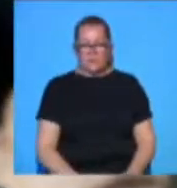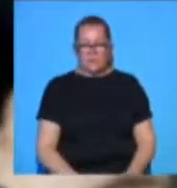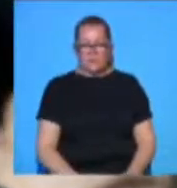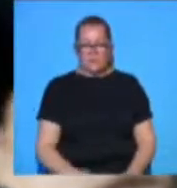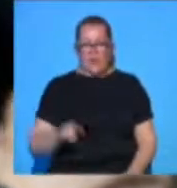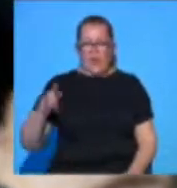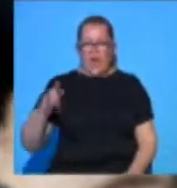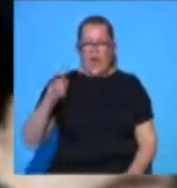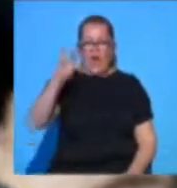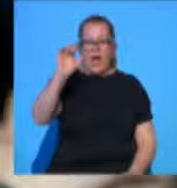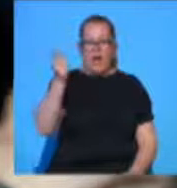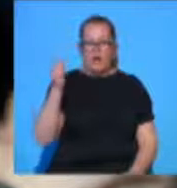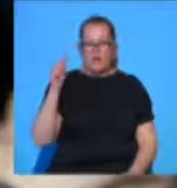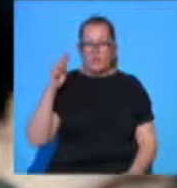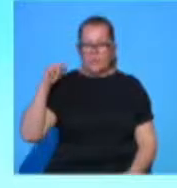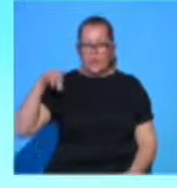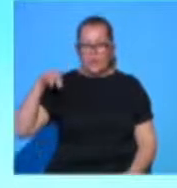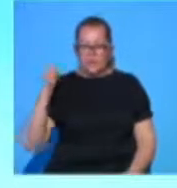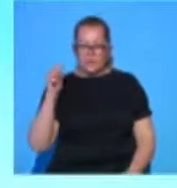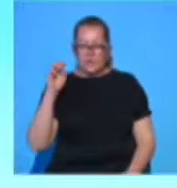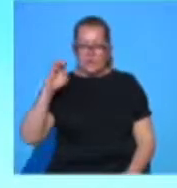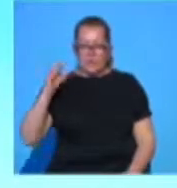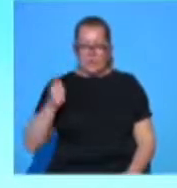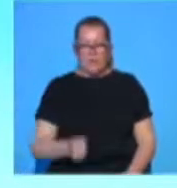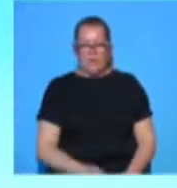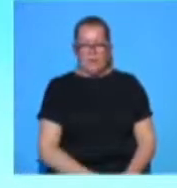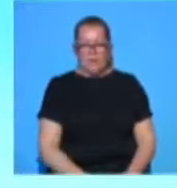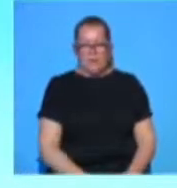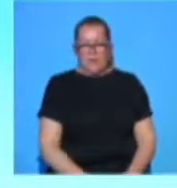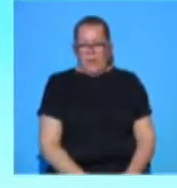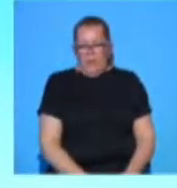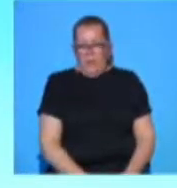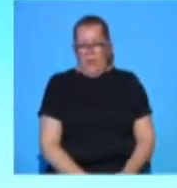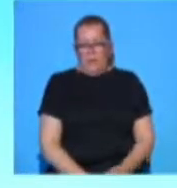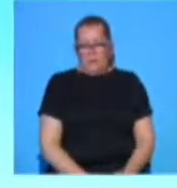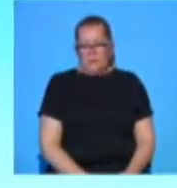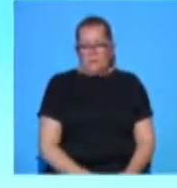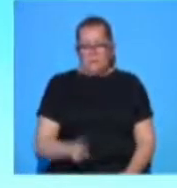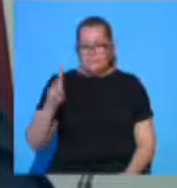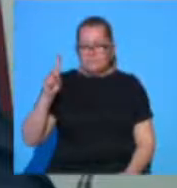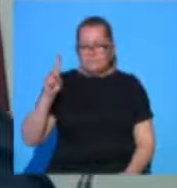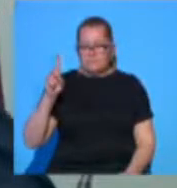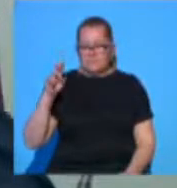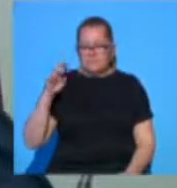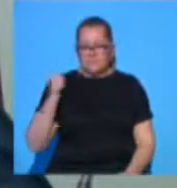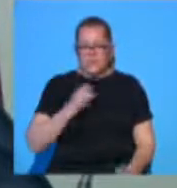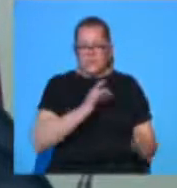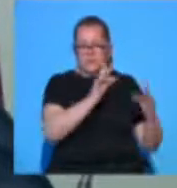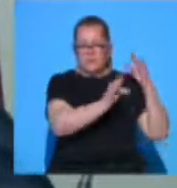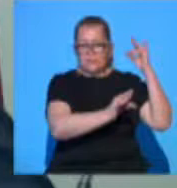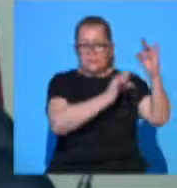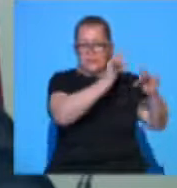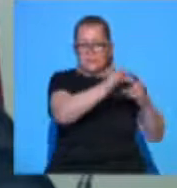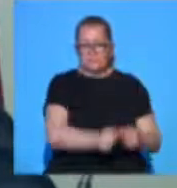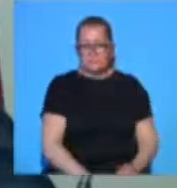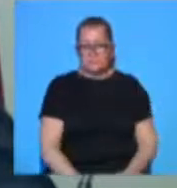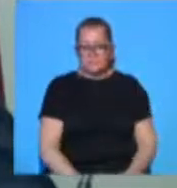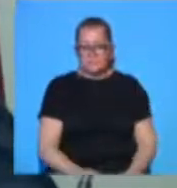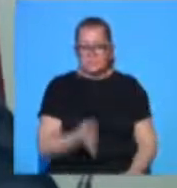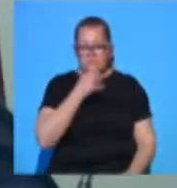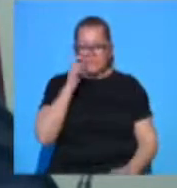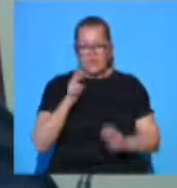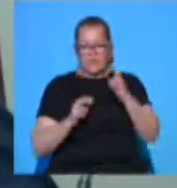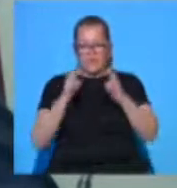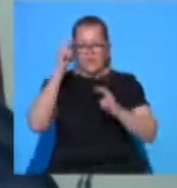asociative sau cooperarea în achiziția de tehnologie și în producție. Dojul are o tradiție. Și vorbim de